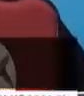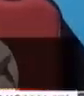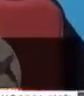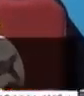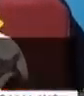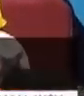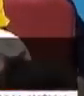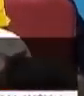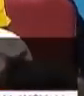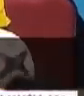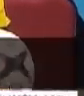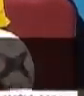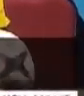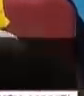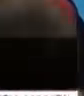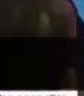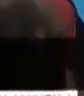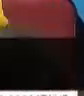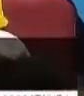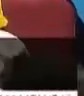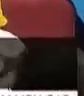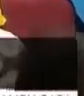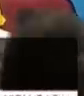Naga Mas risau hadapi Harimau Melaya.